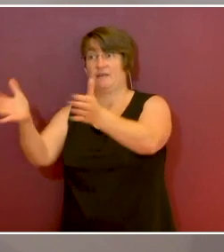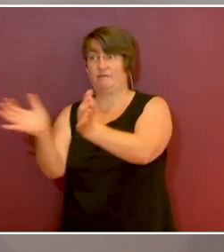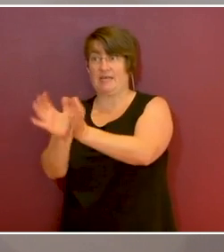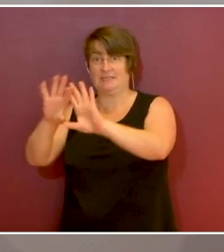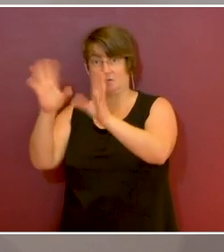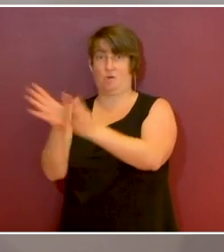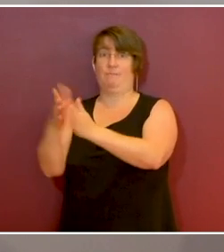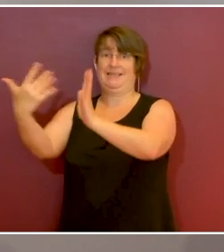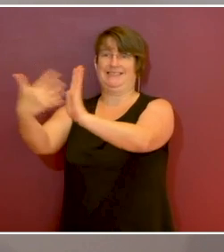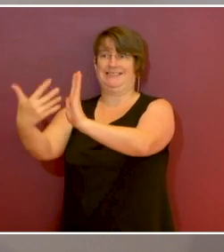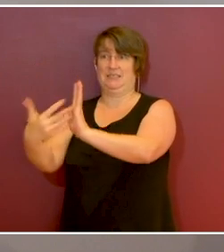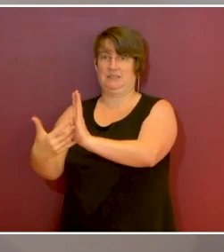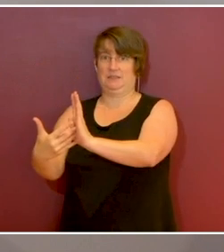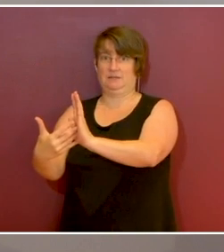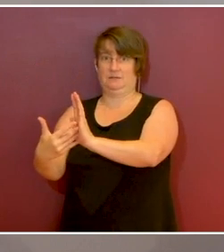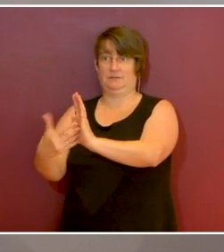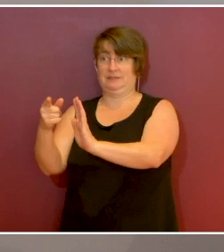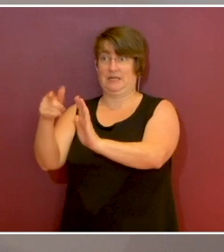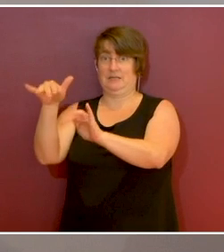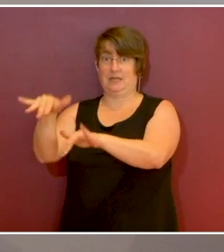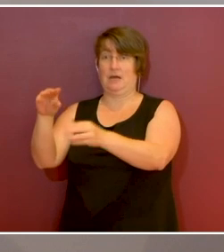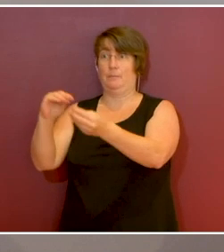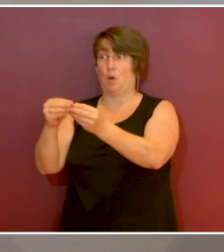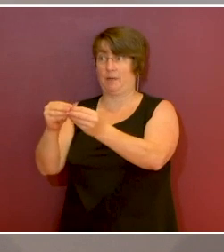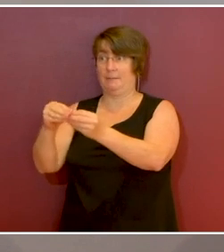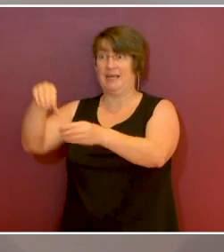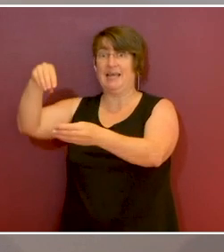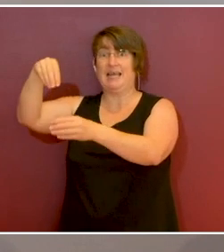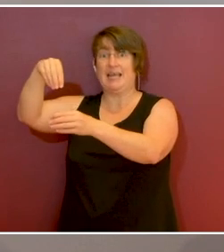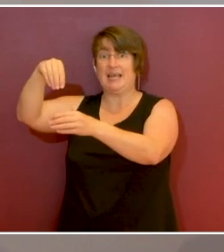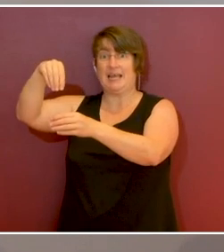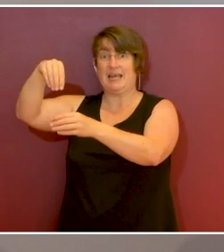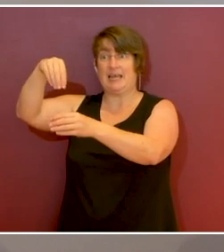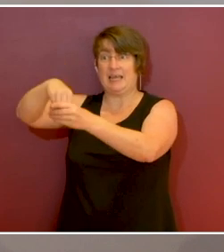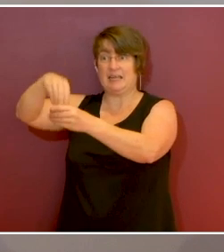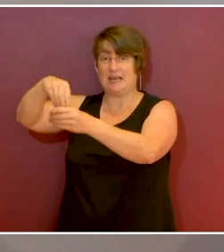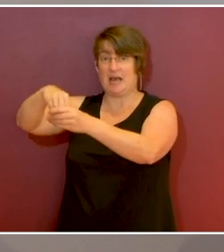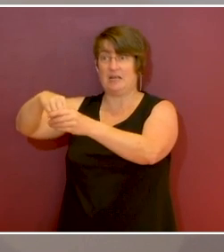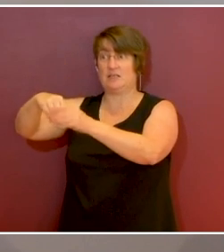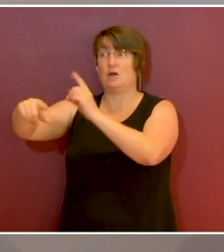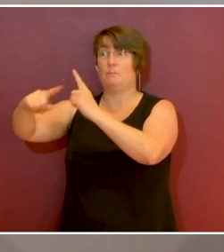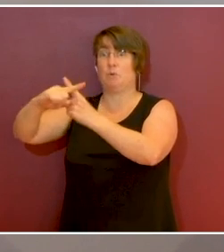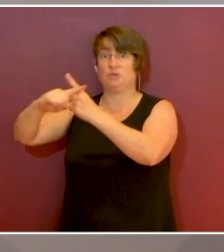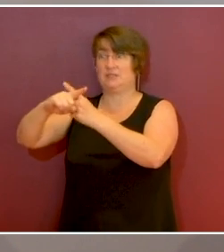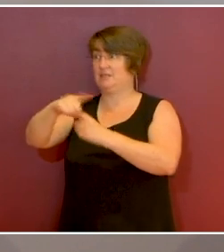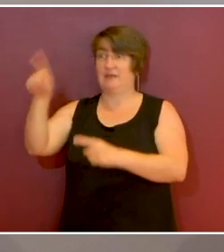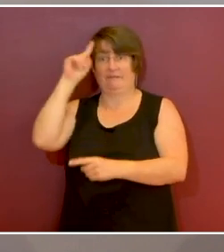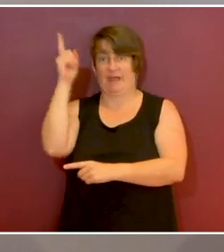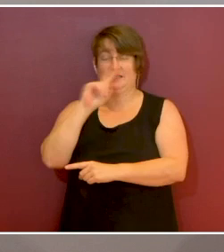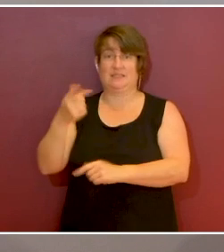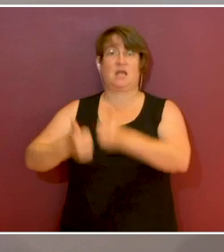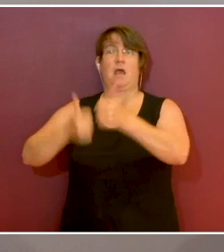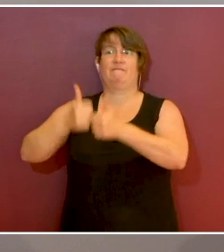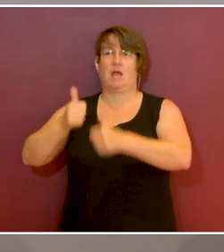haben Sie das Problem, dass wenn das Gefäß, der Inhalt dann positiv ist, wissen Sie nicht, welches Kind infiziert ist und müssen dann